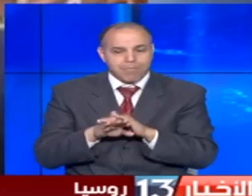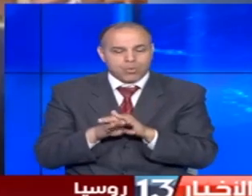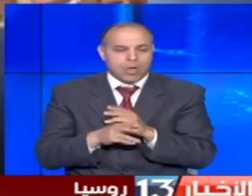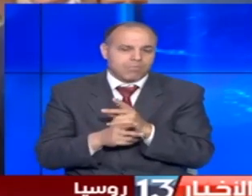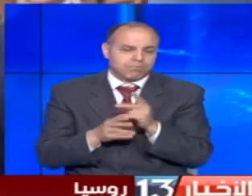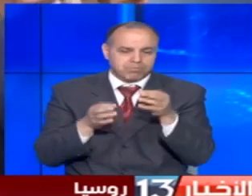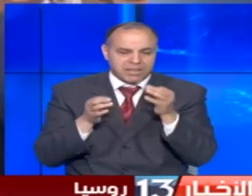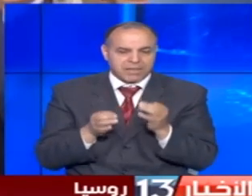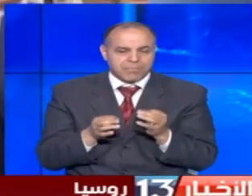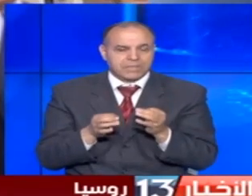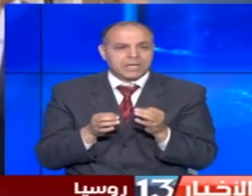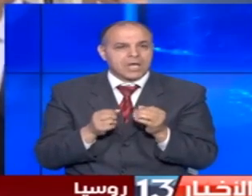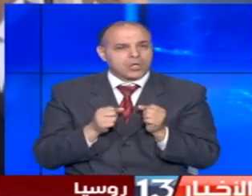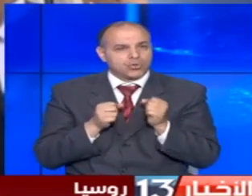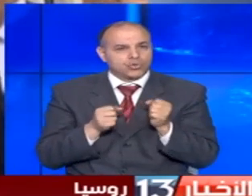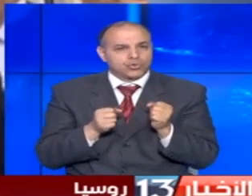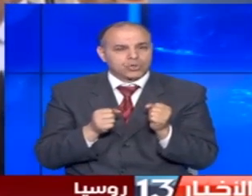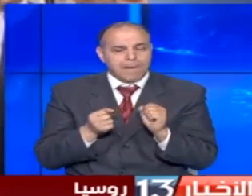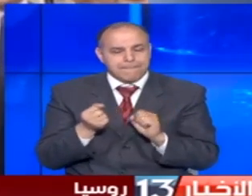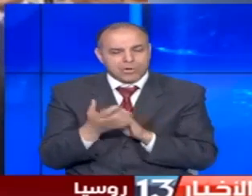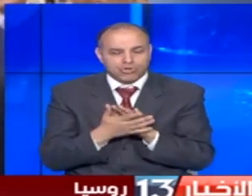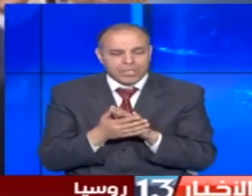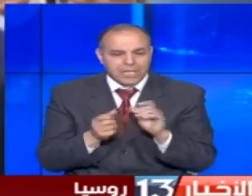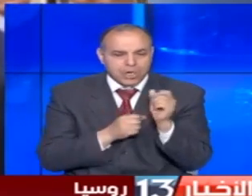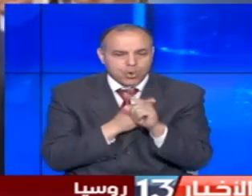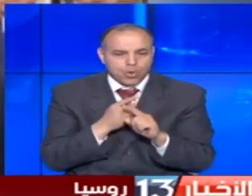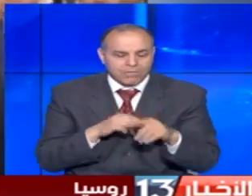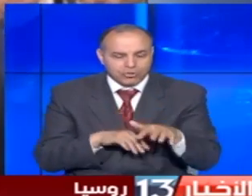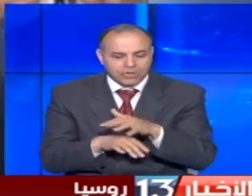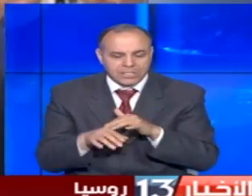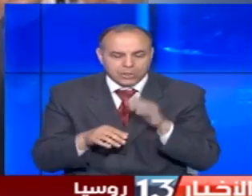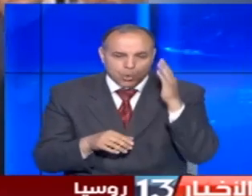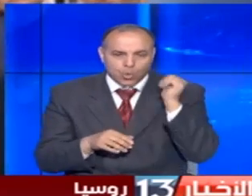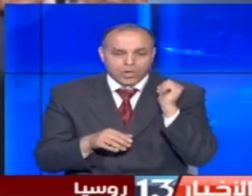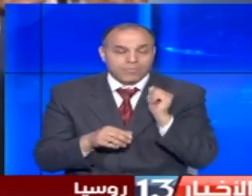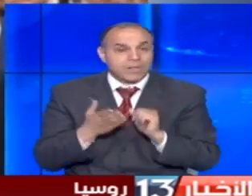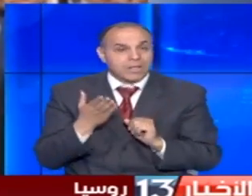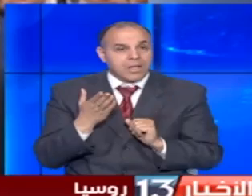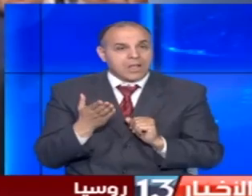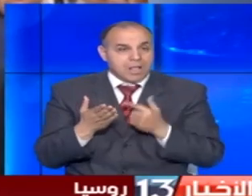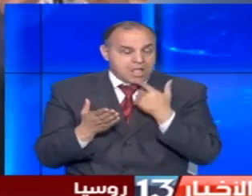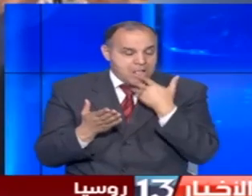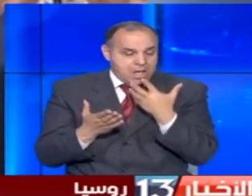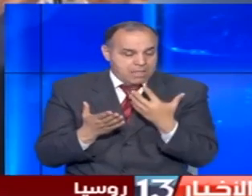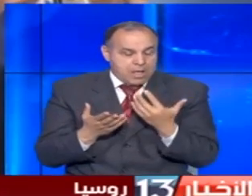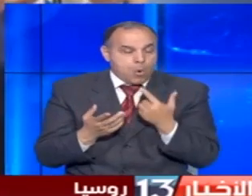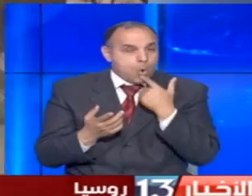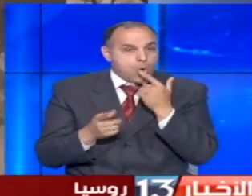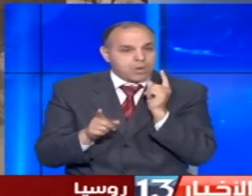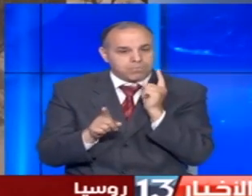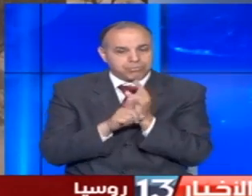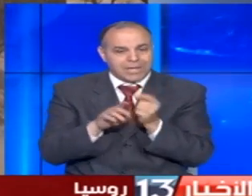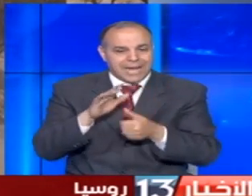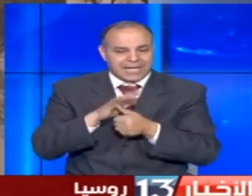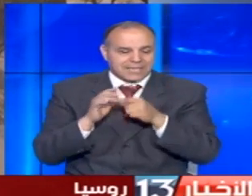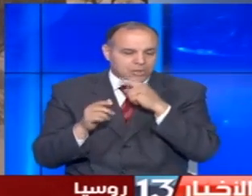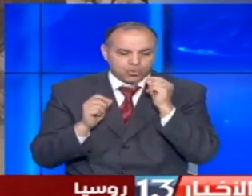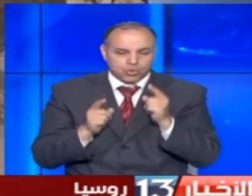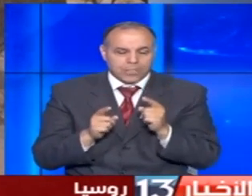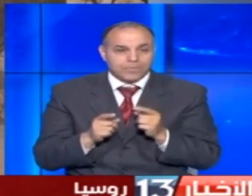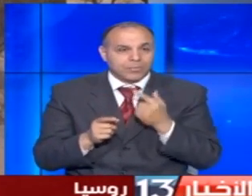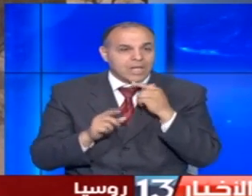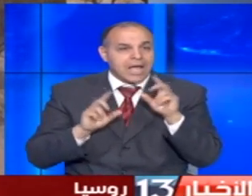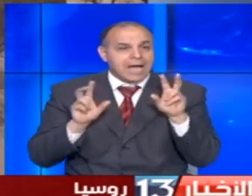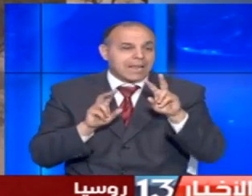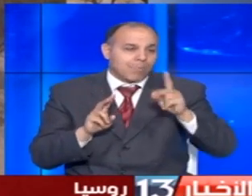محدده عن جهود انهاء الازمه النوويه في شبه الجزيره الكوريه وذلك عندما يلتقي بوتين فيما نقلت